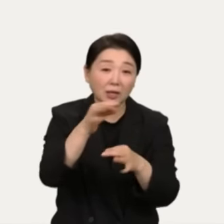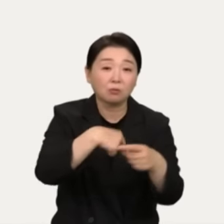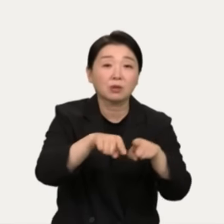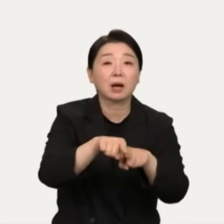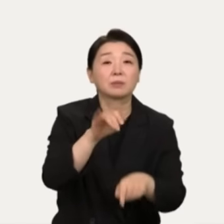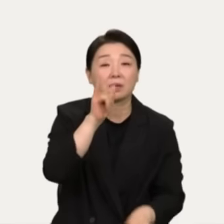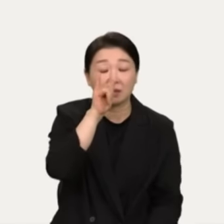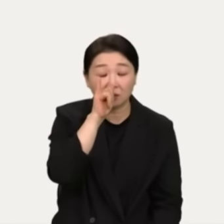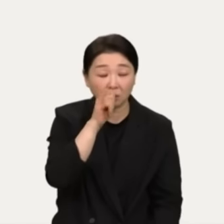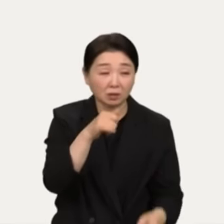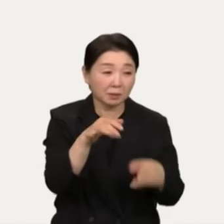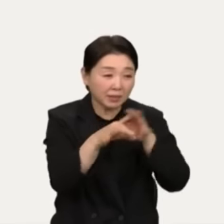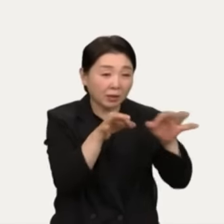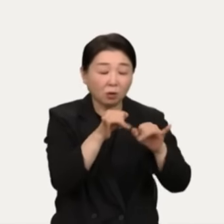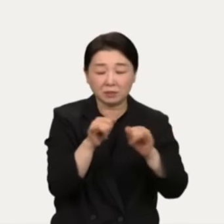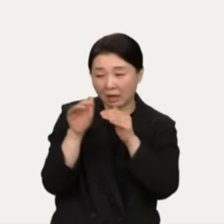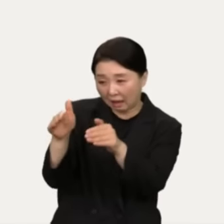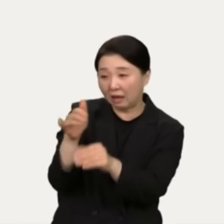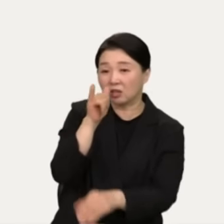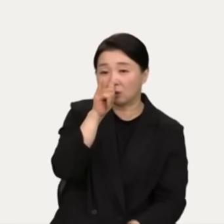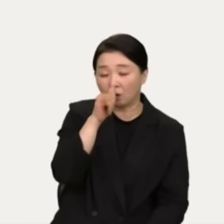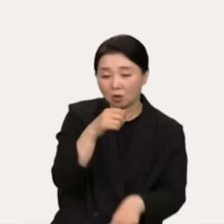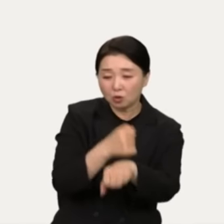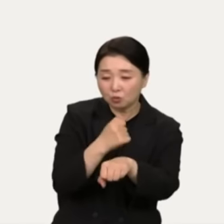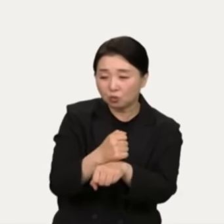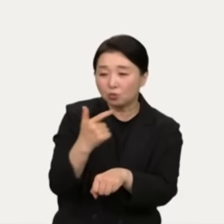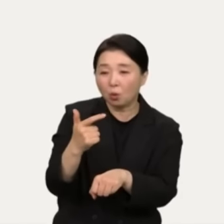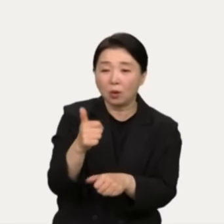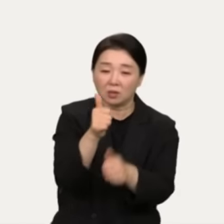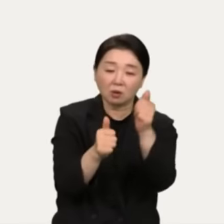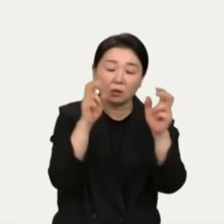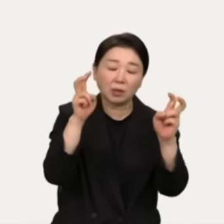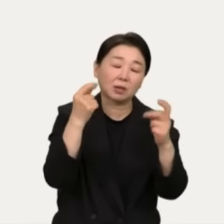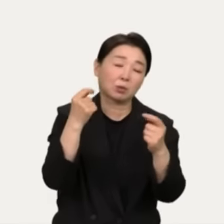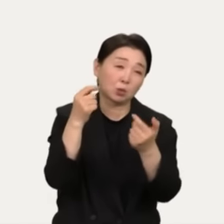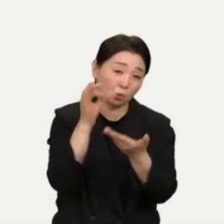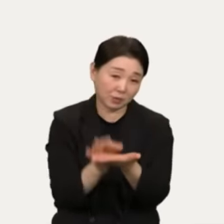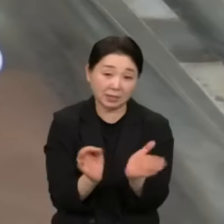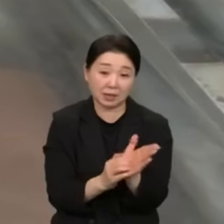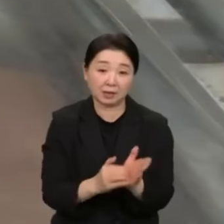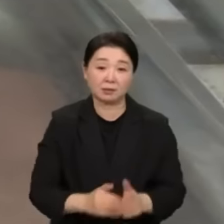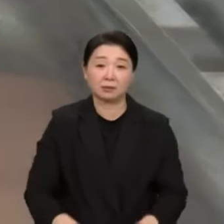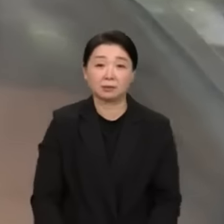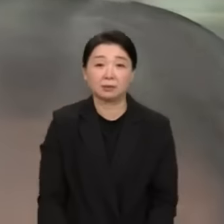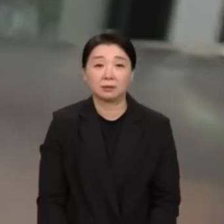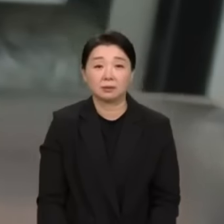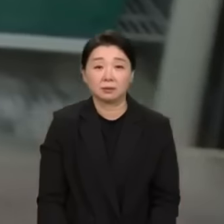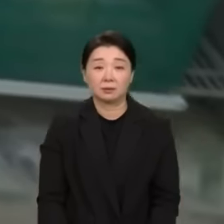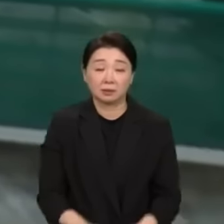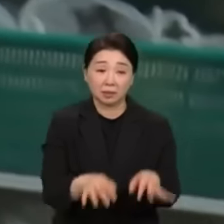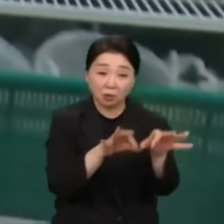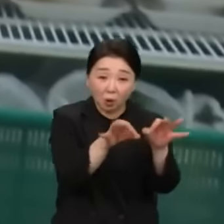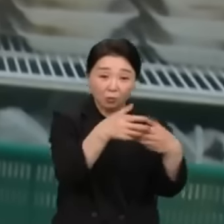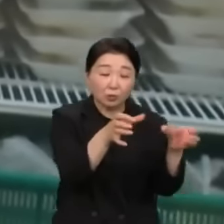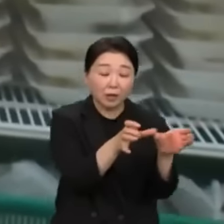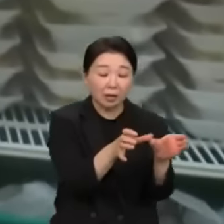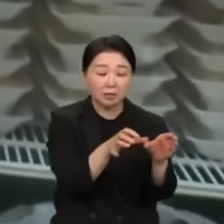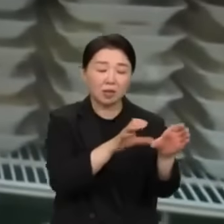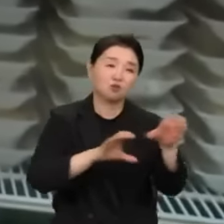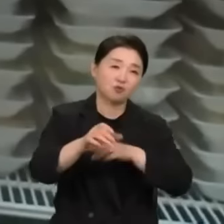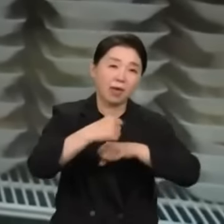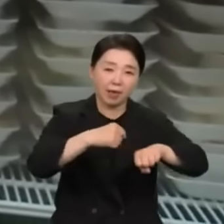자영업자 타깃이 됐다며 수수료율도 경쟁사보다 낮다고 설명했습니다. 점주단체는 추가